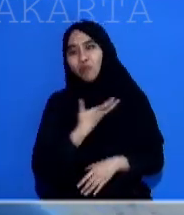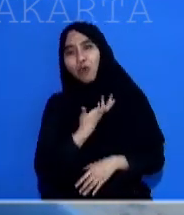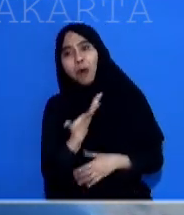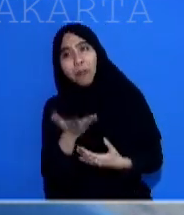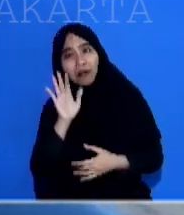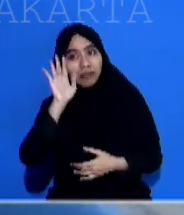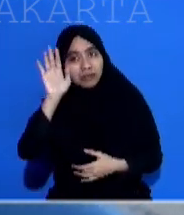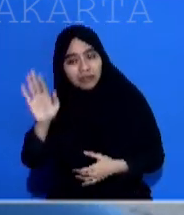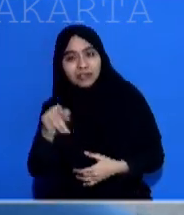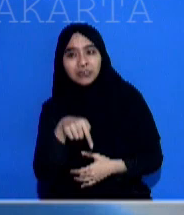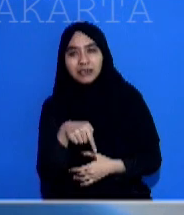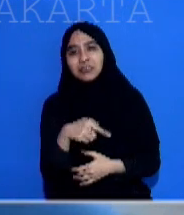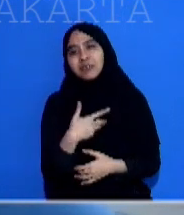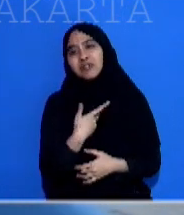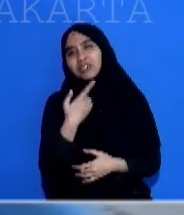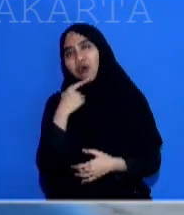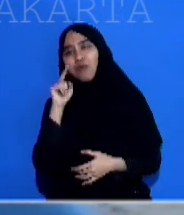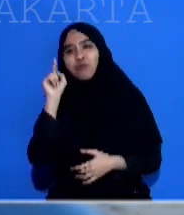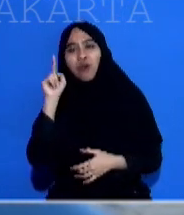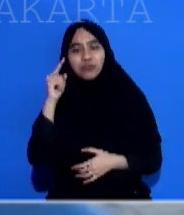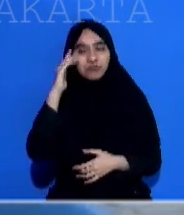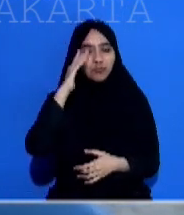Insyaallah mau jadi po